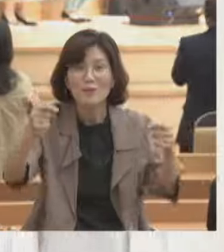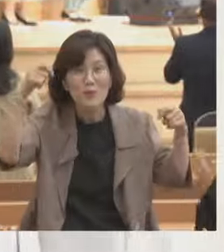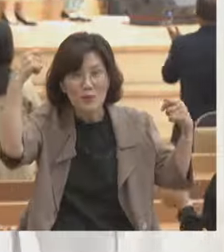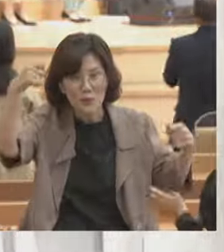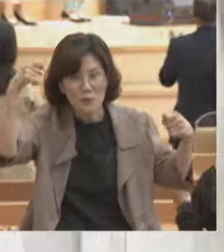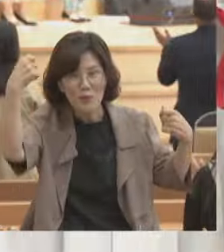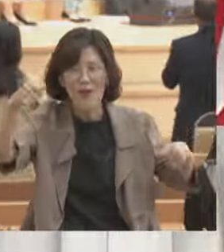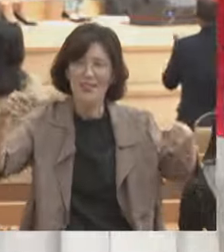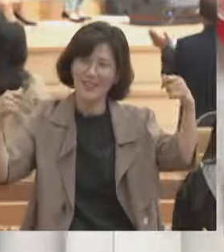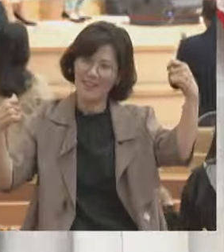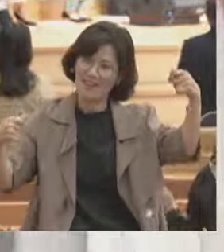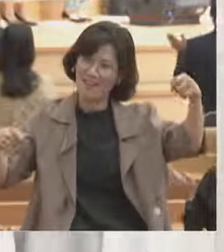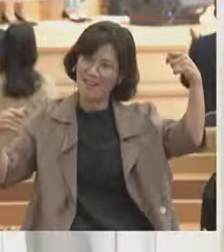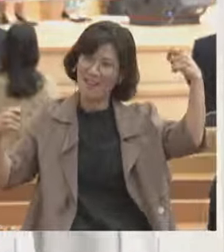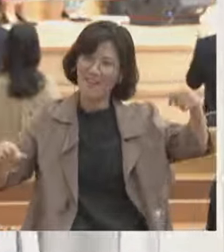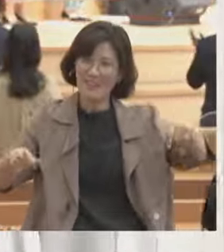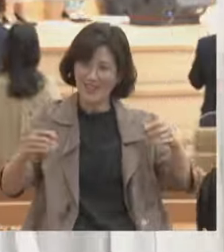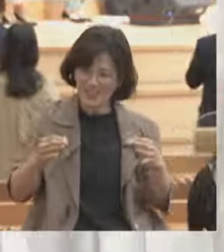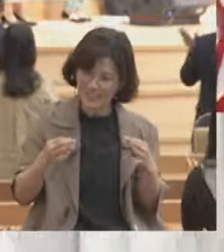다윗처럼 춤을 추면서